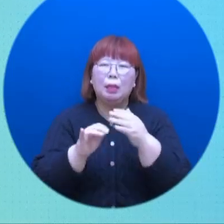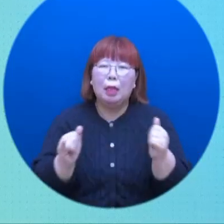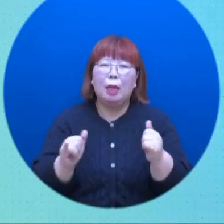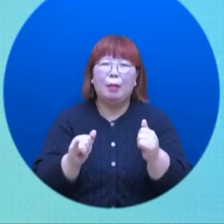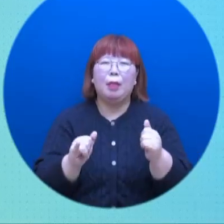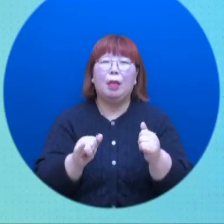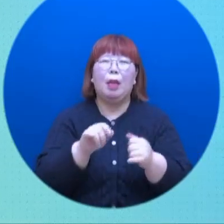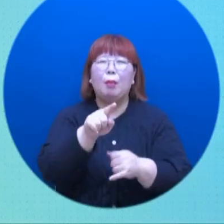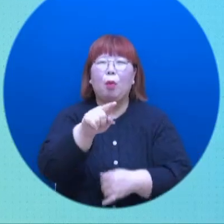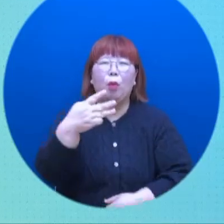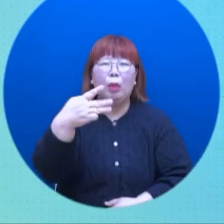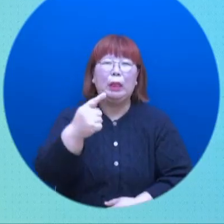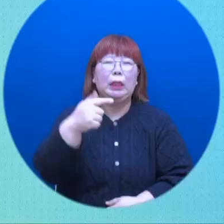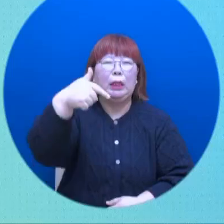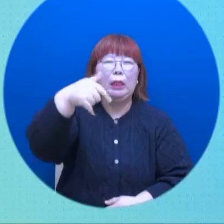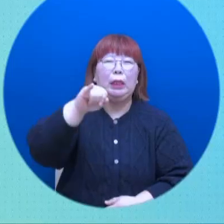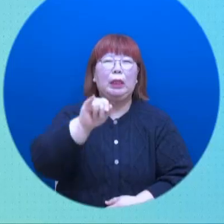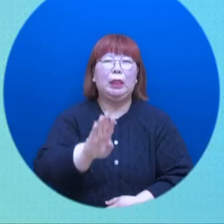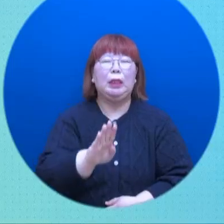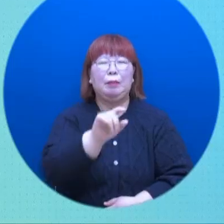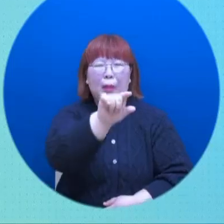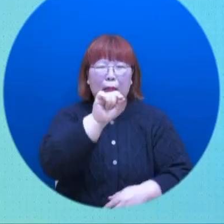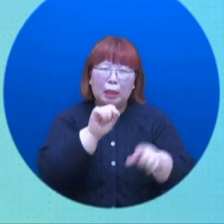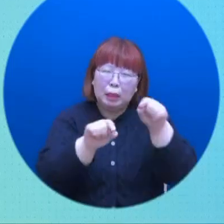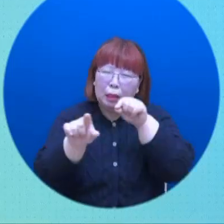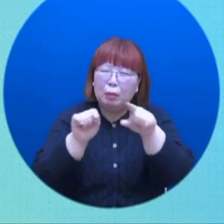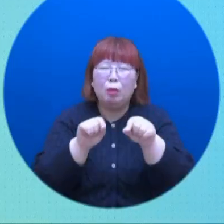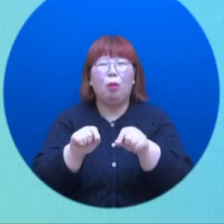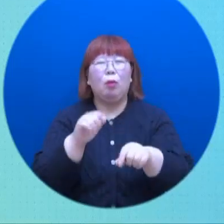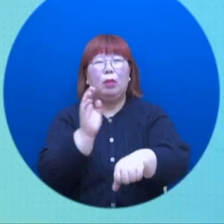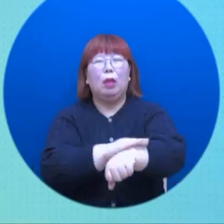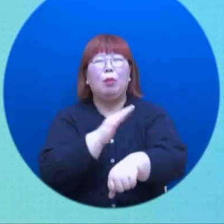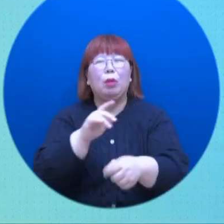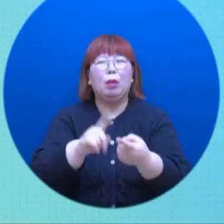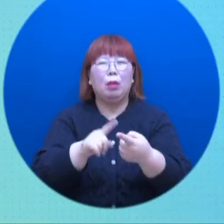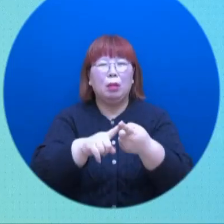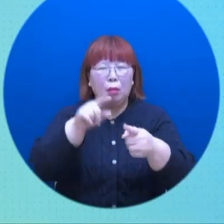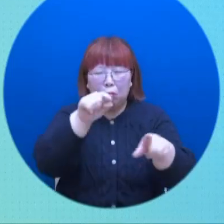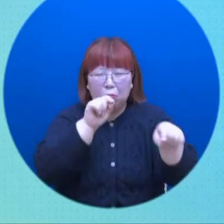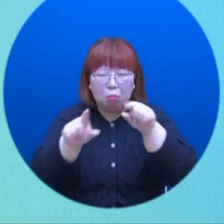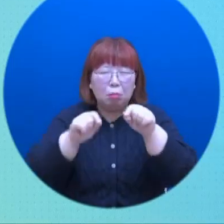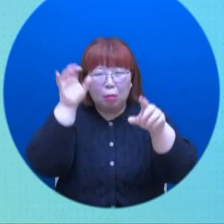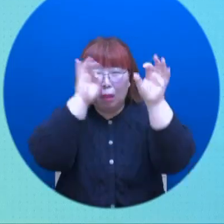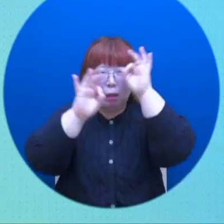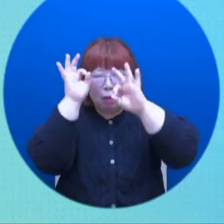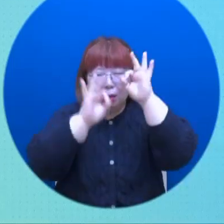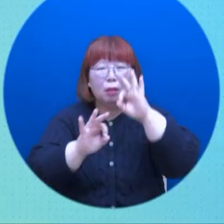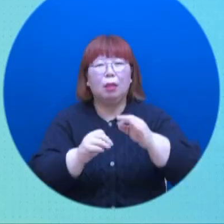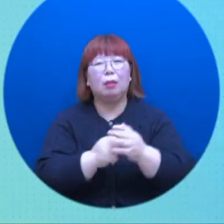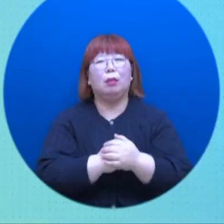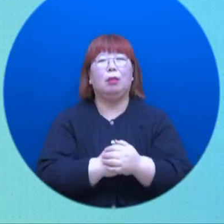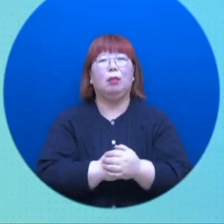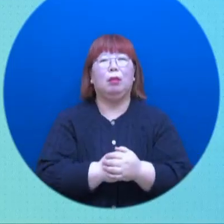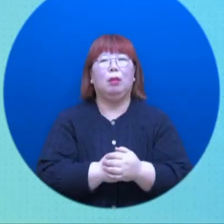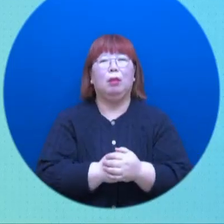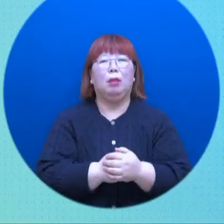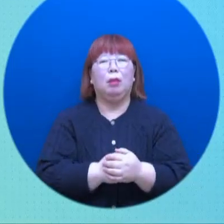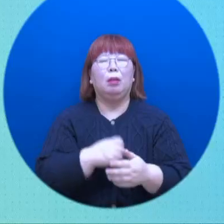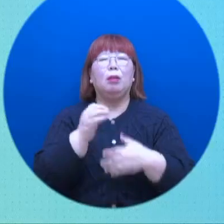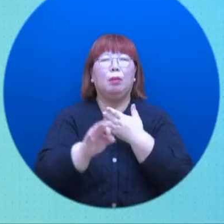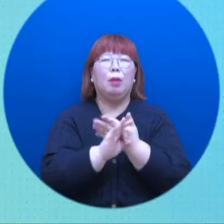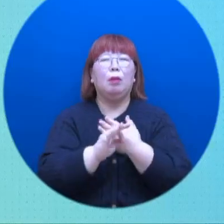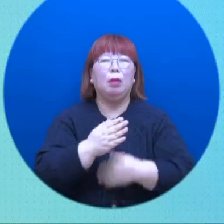일이나 좋지 못한 버릇이더라도 생각해낼 수 있다면 다소 숨통이 트일 것